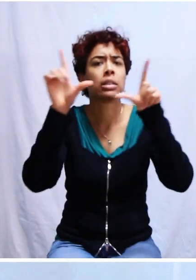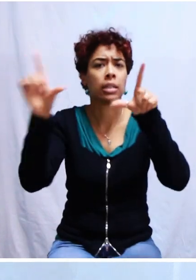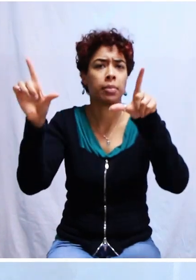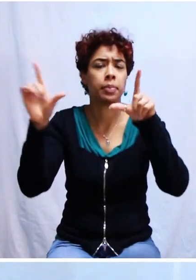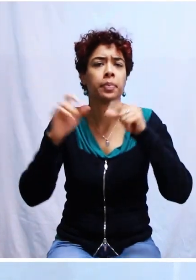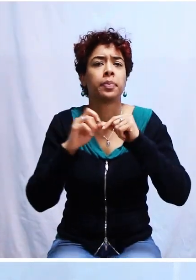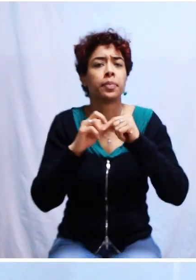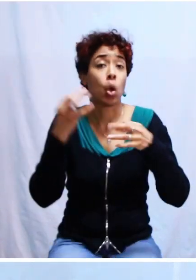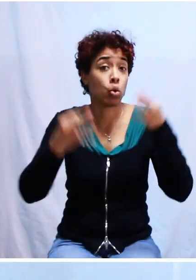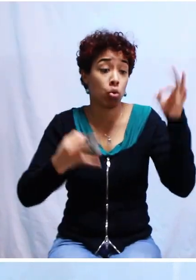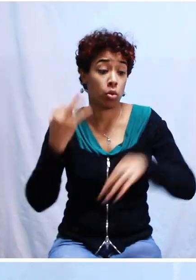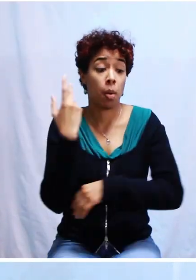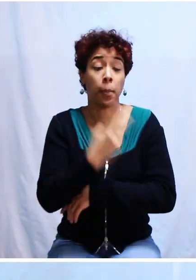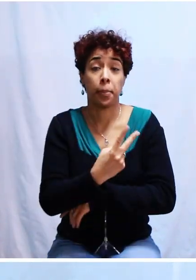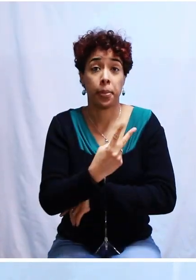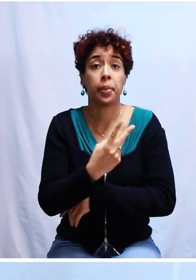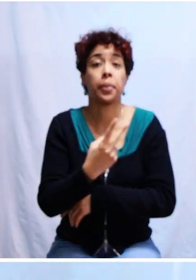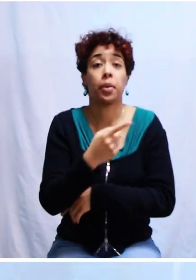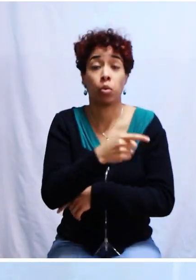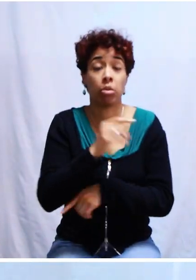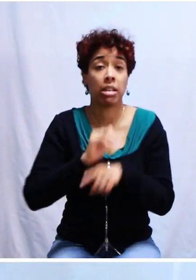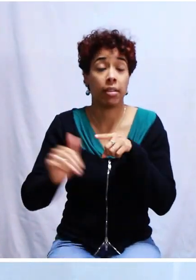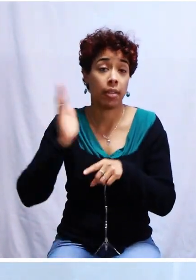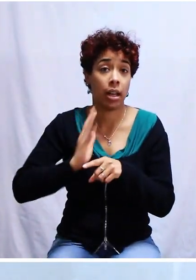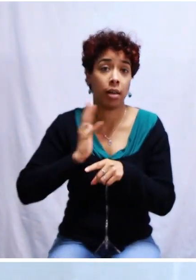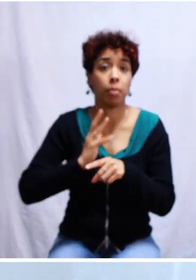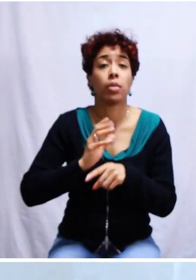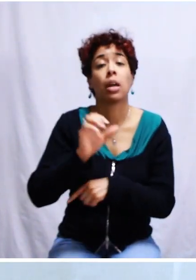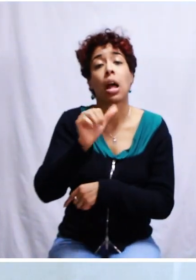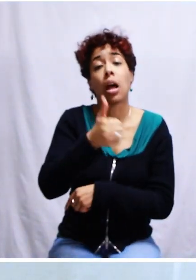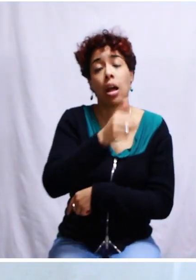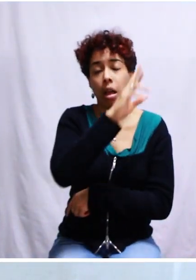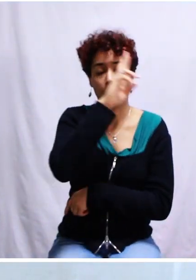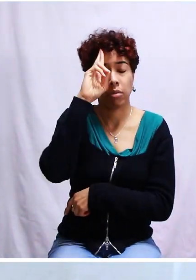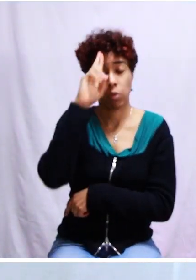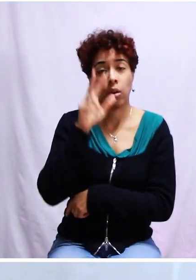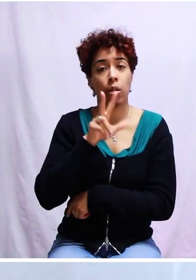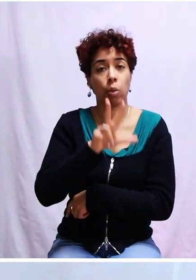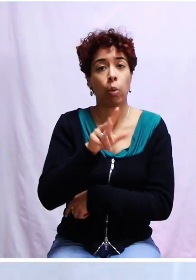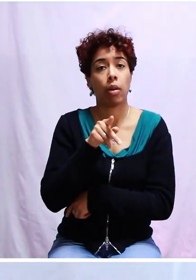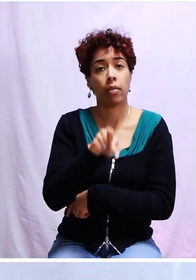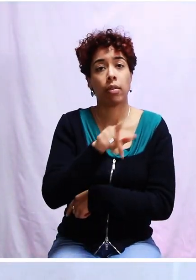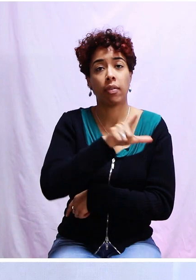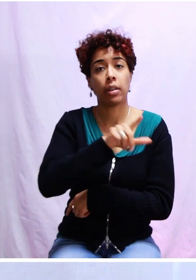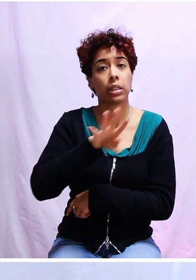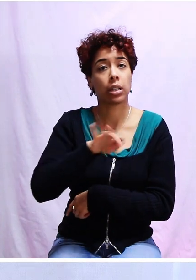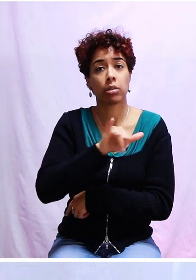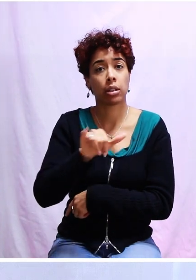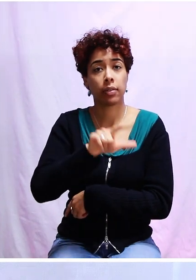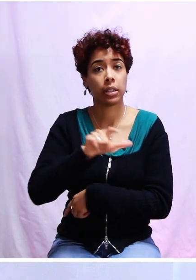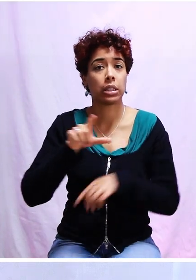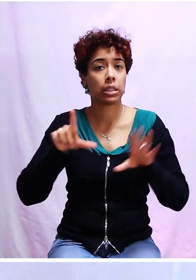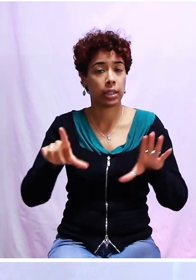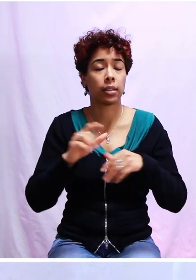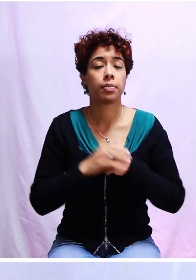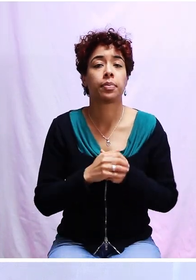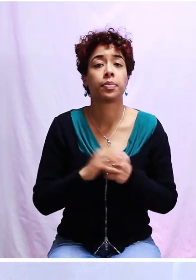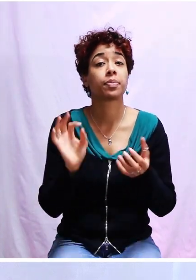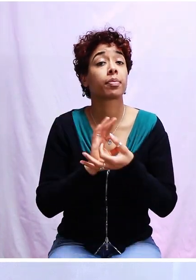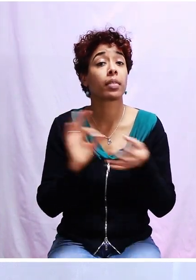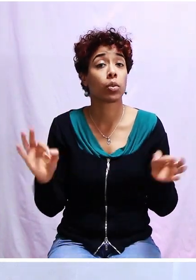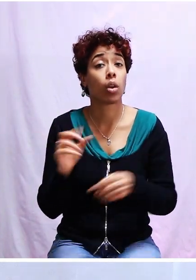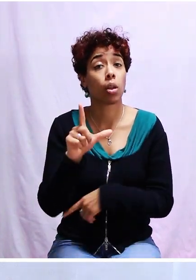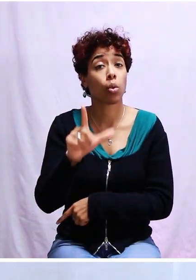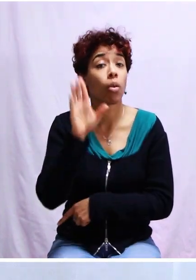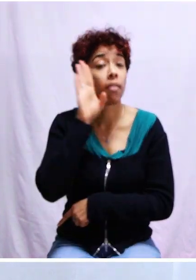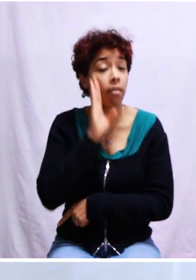que Salomon a fait à cette époque-là. On l'a dans 1 Roi chapitre 3 versets 24-27. Et c'est l'histoire de